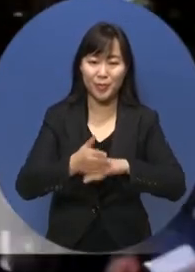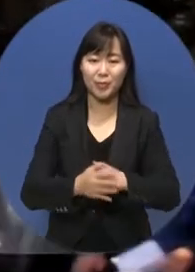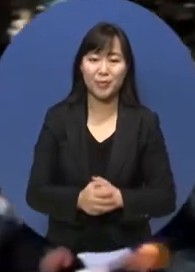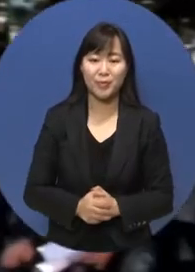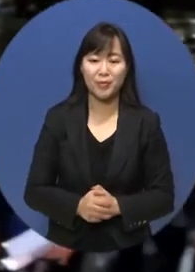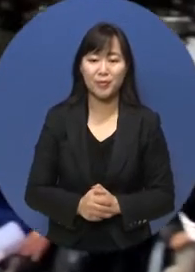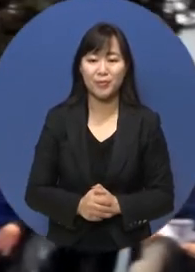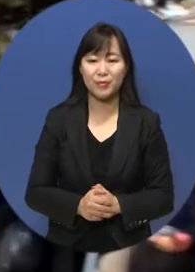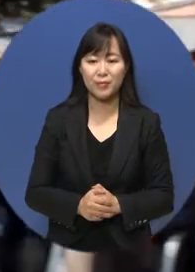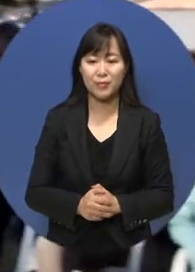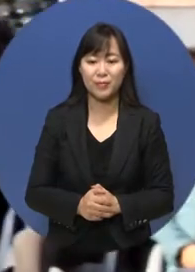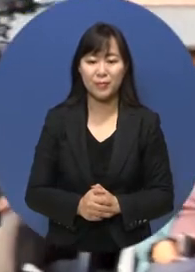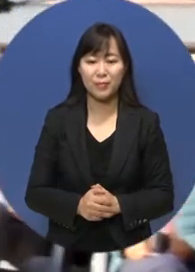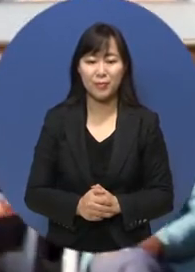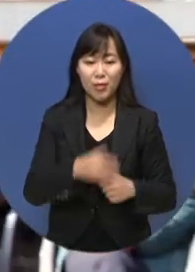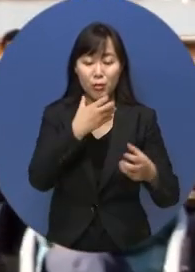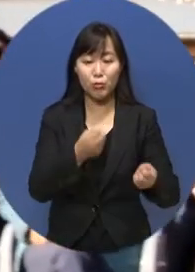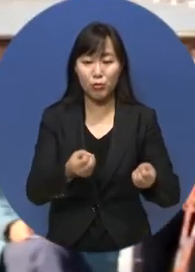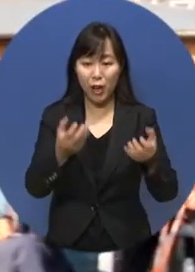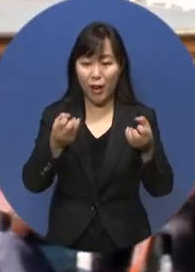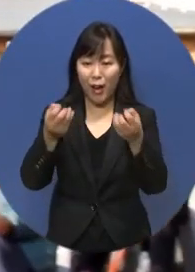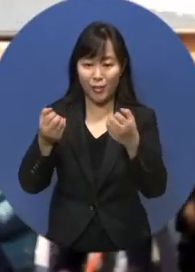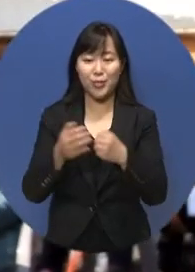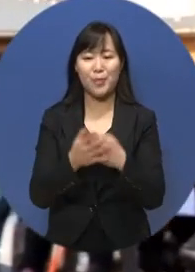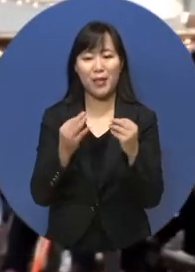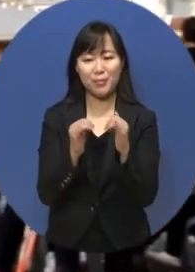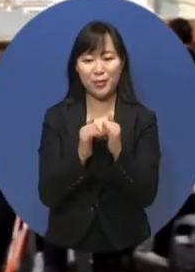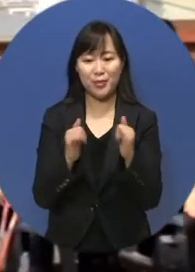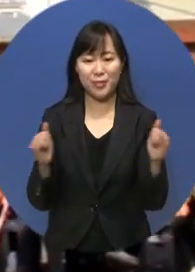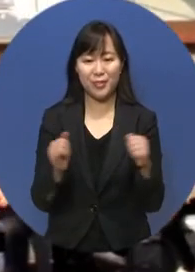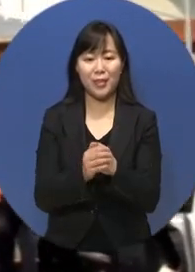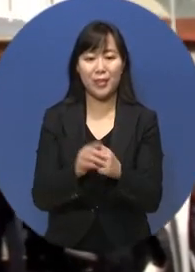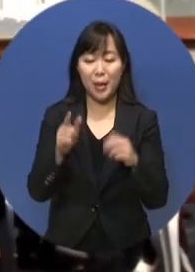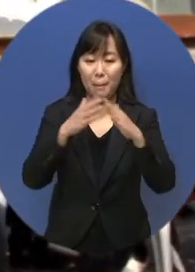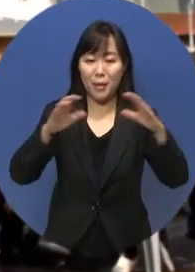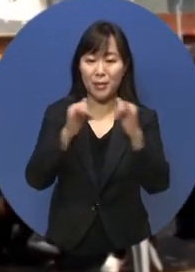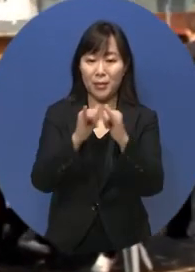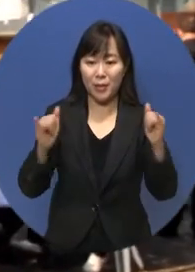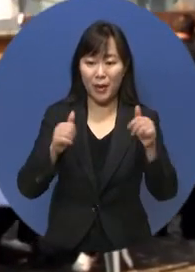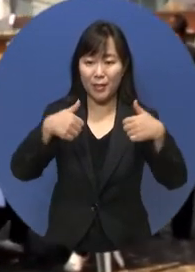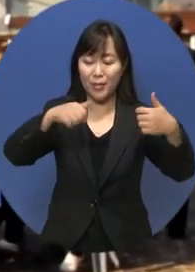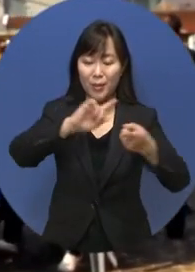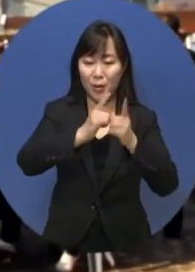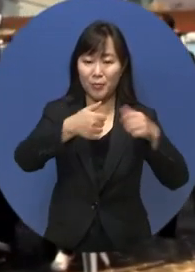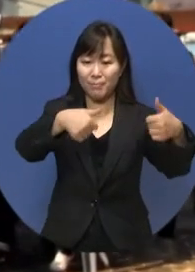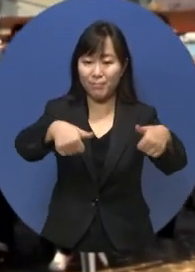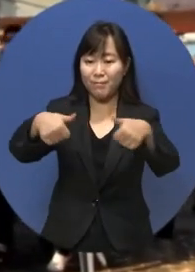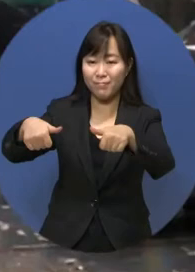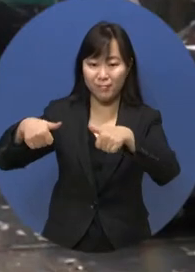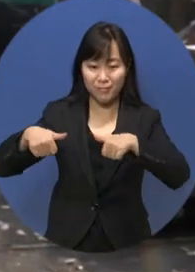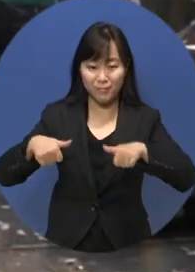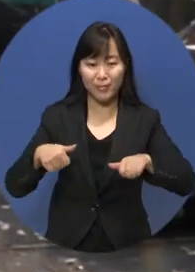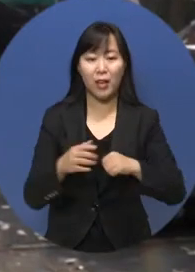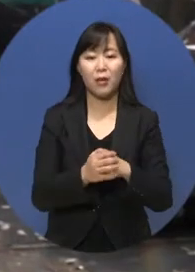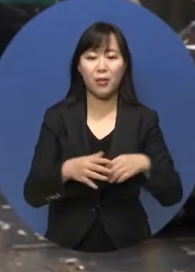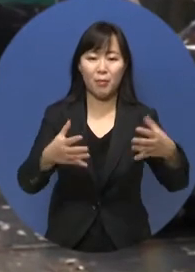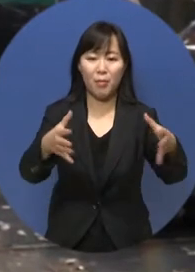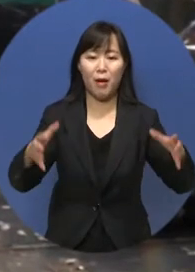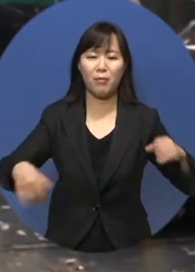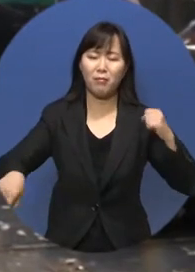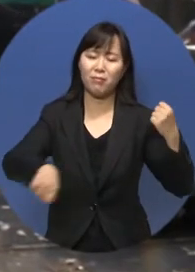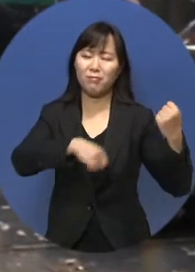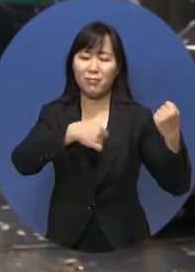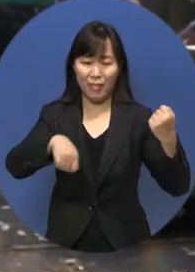감사드리고요. 축하해 주는 여러 손님들이 뺏벌 주민들과의 인사를 나누며 오케스트라의